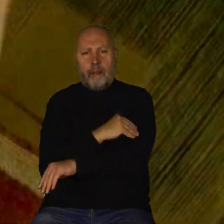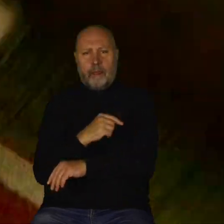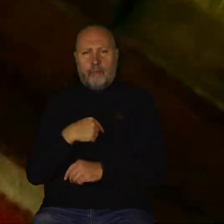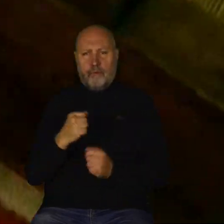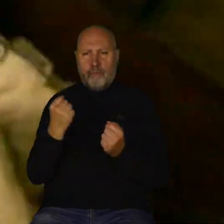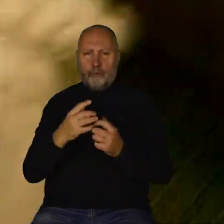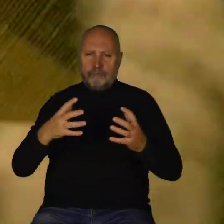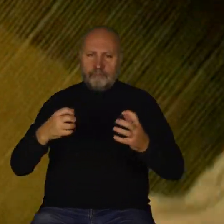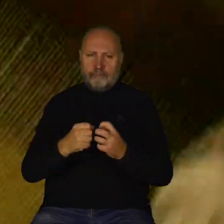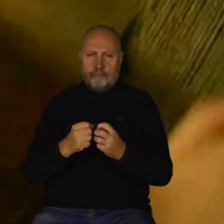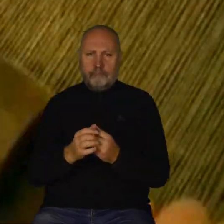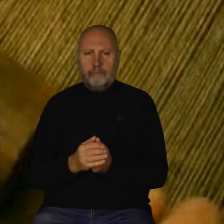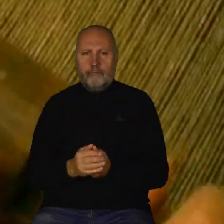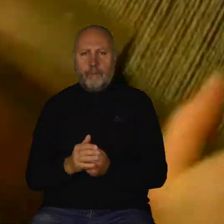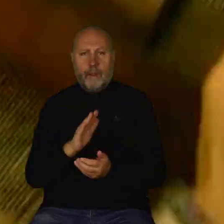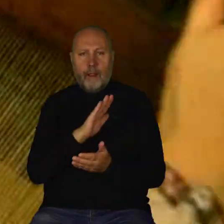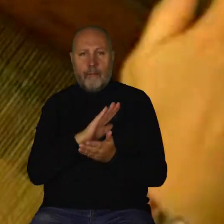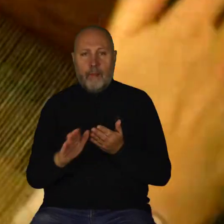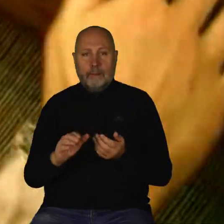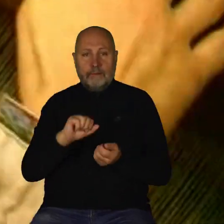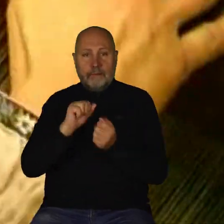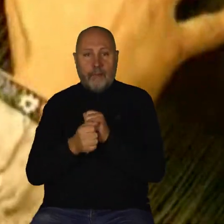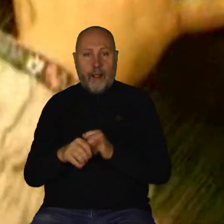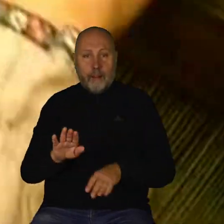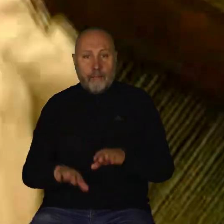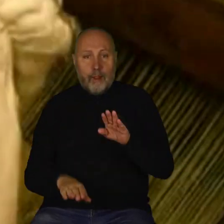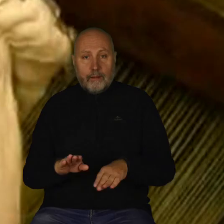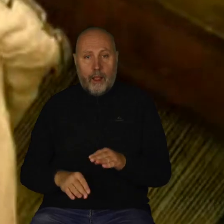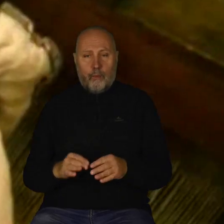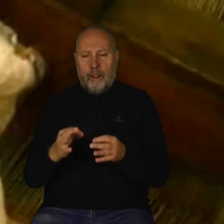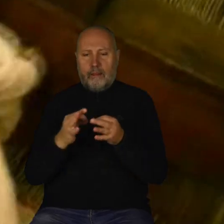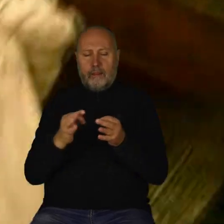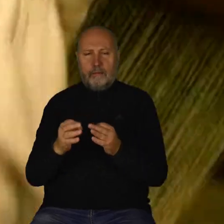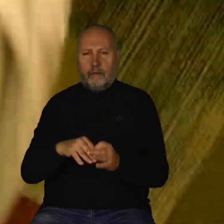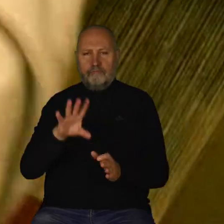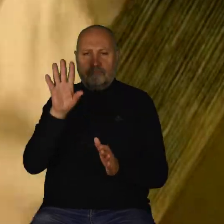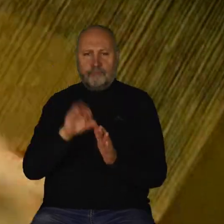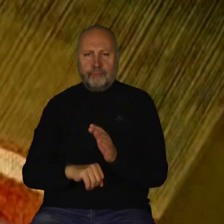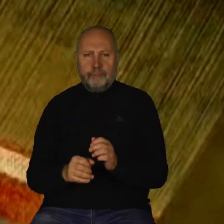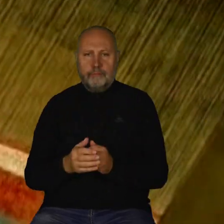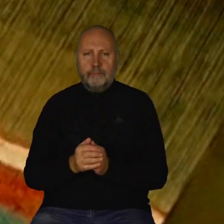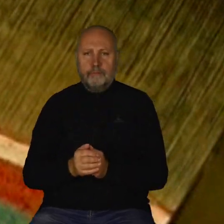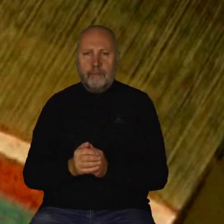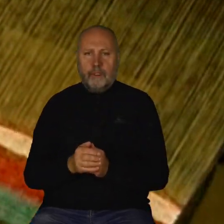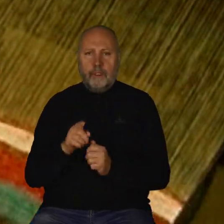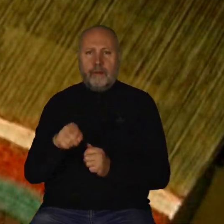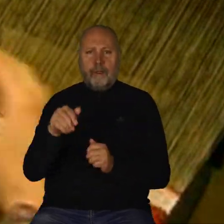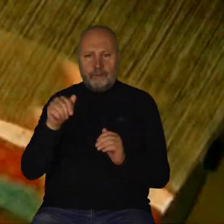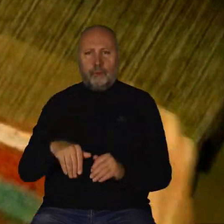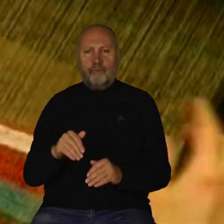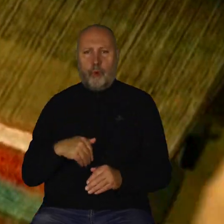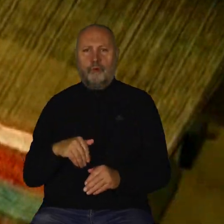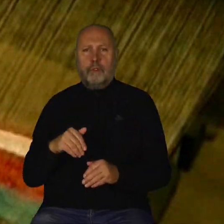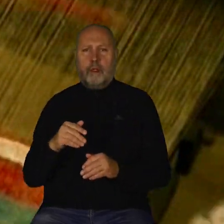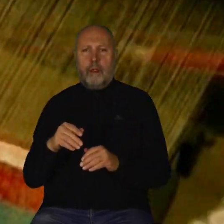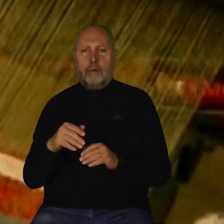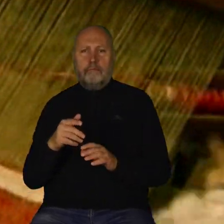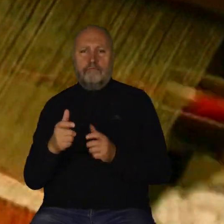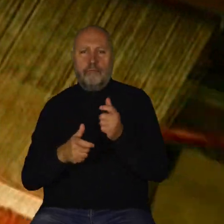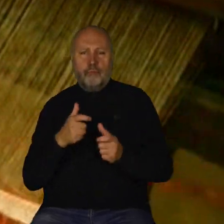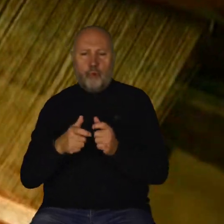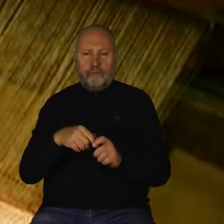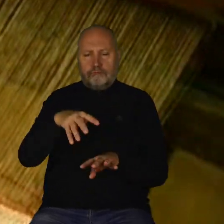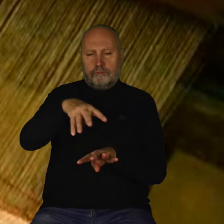była zwarta bez zmiany pedału nitka się pruje w ten sposób można tkać na